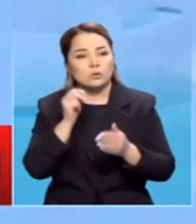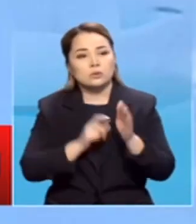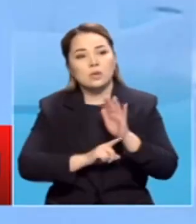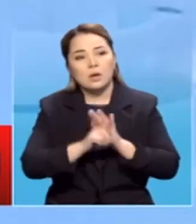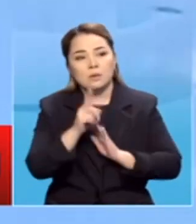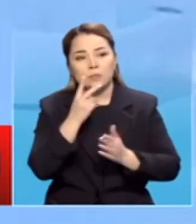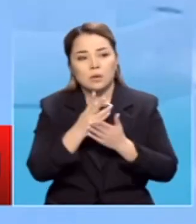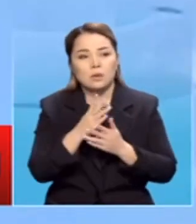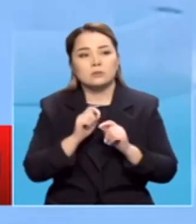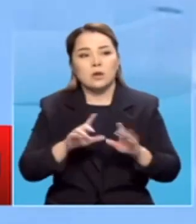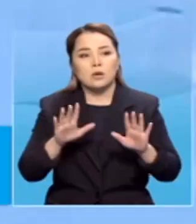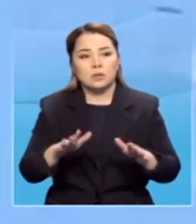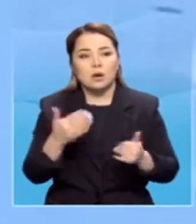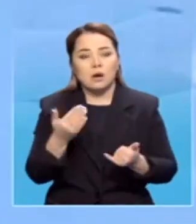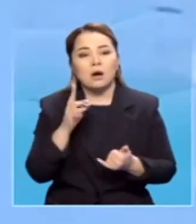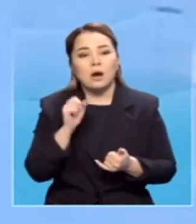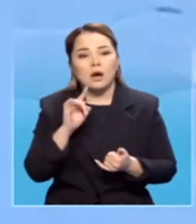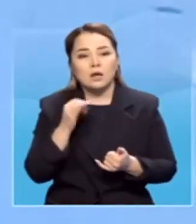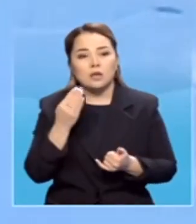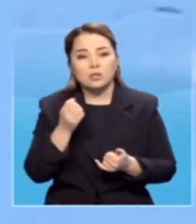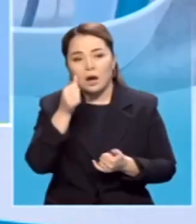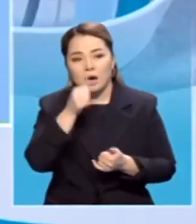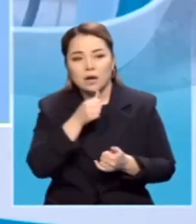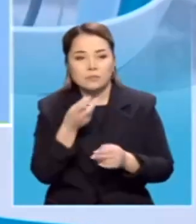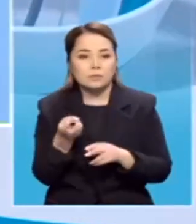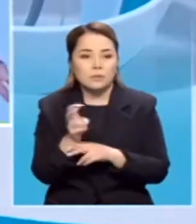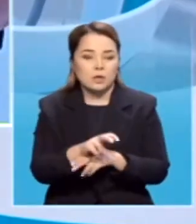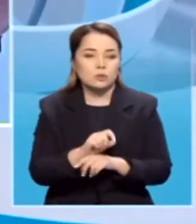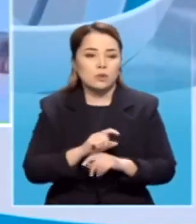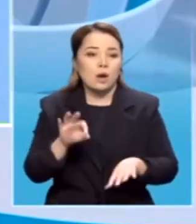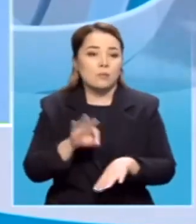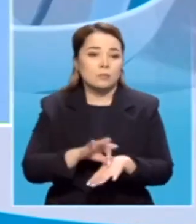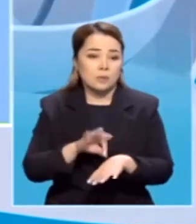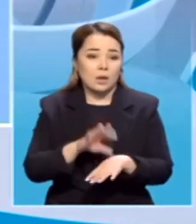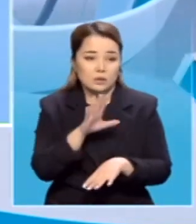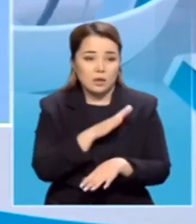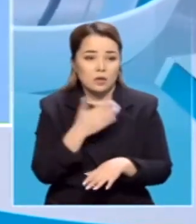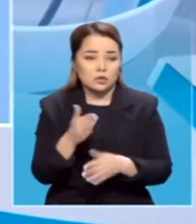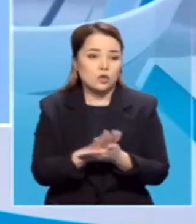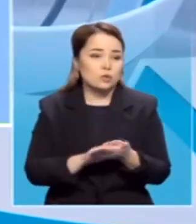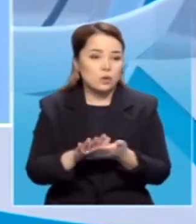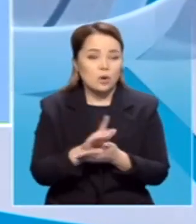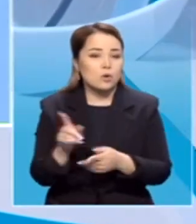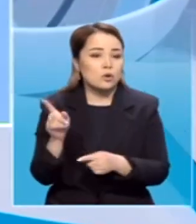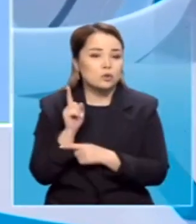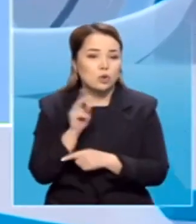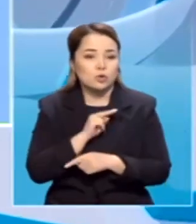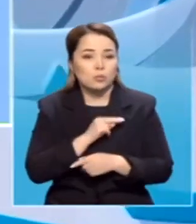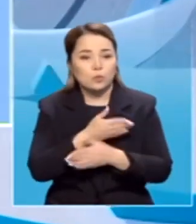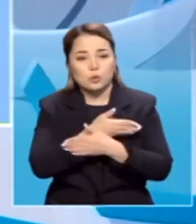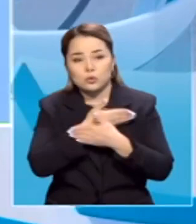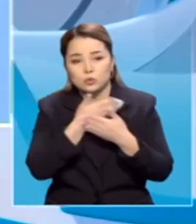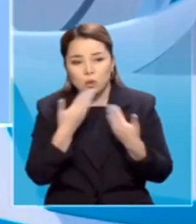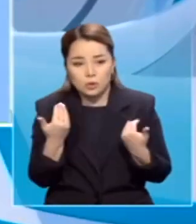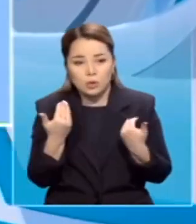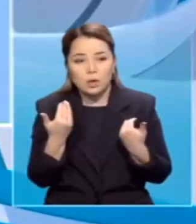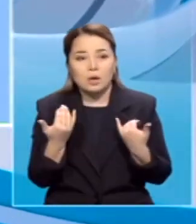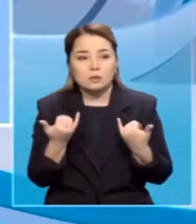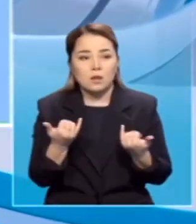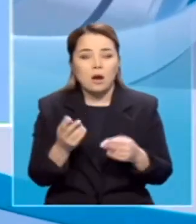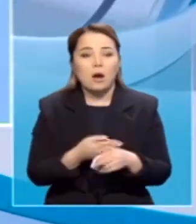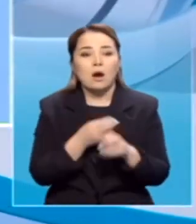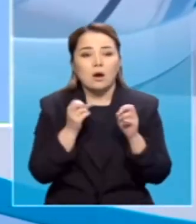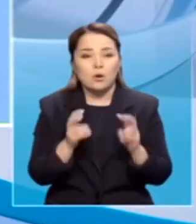ауырып, сабаққа тек қараша айынан бастап қана келе бастаған. Бұл мектепте ешқандай күзетші жұмыс істемейді.